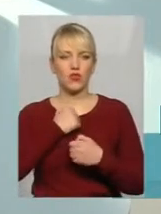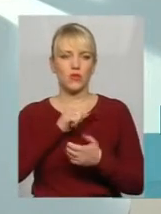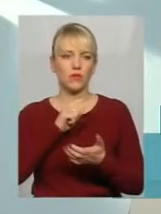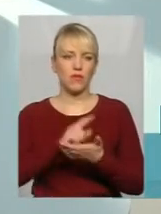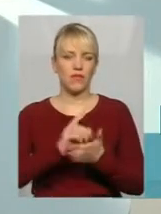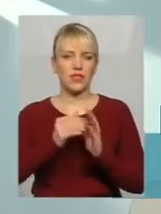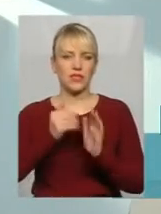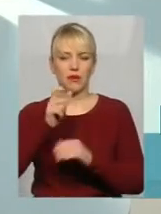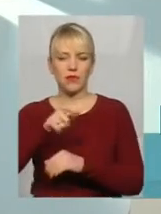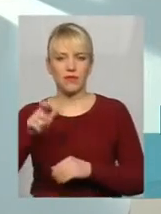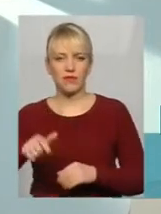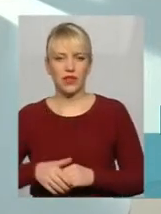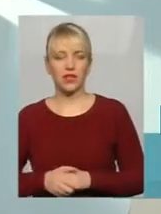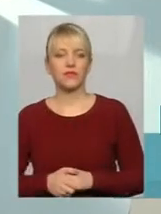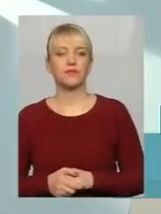призовників.